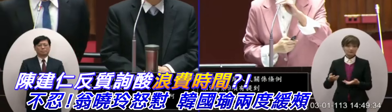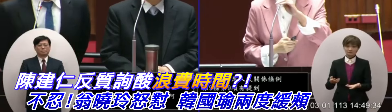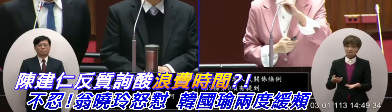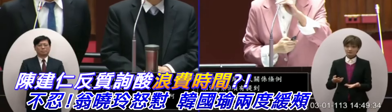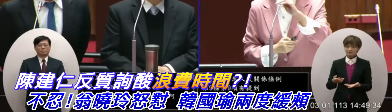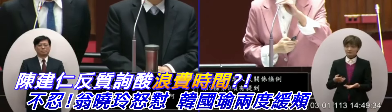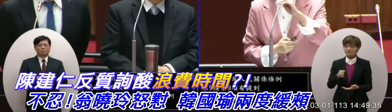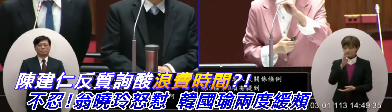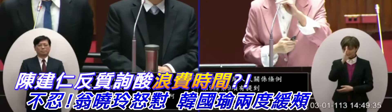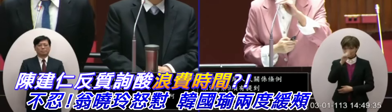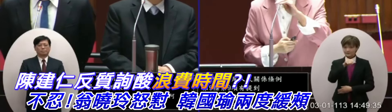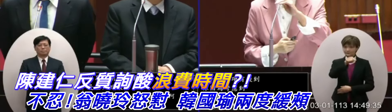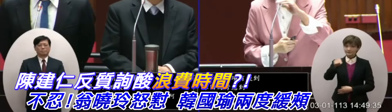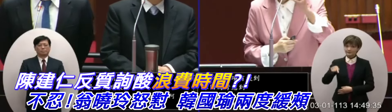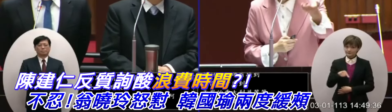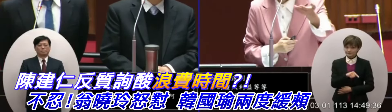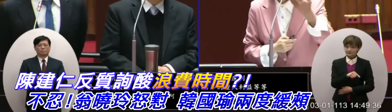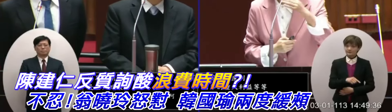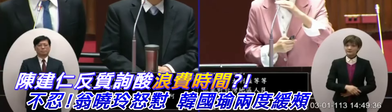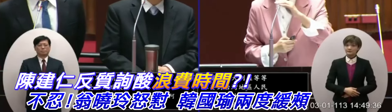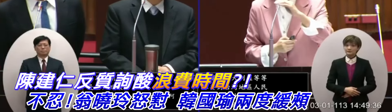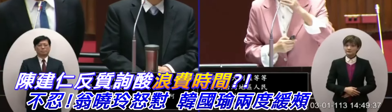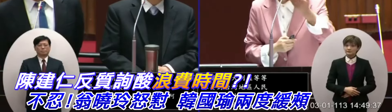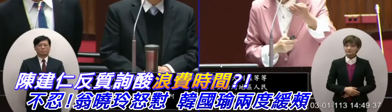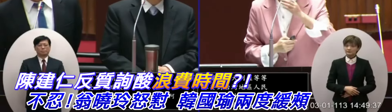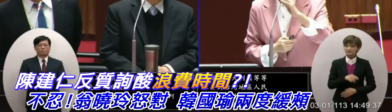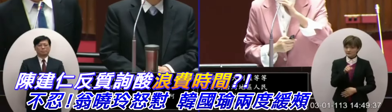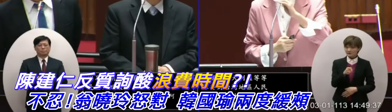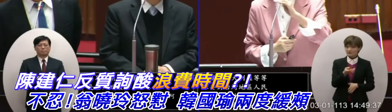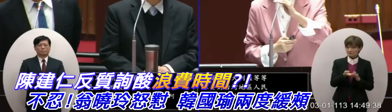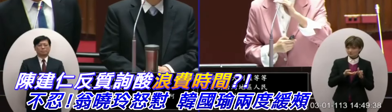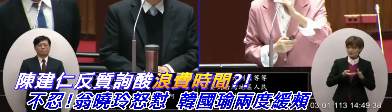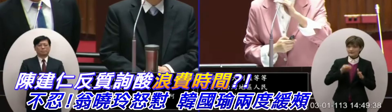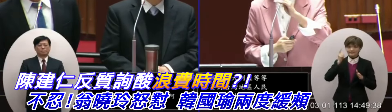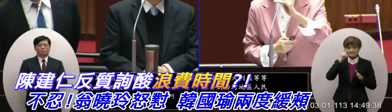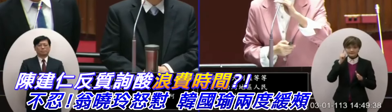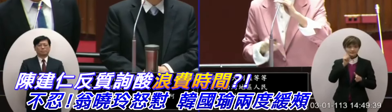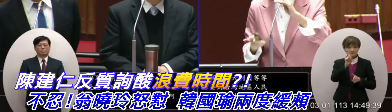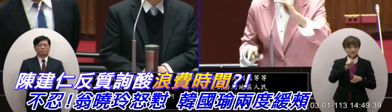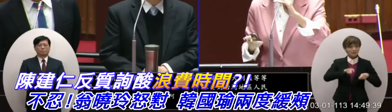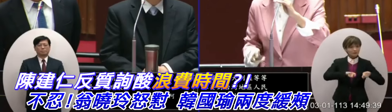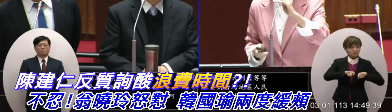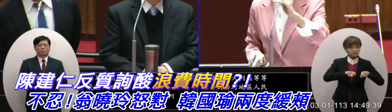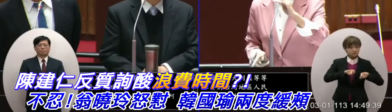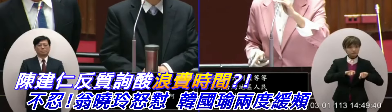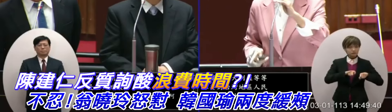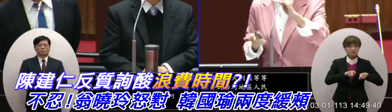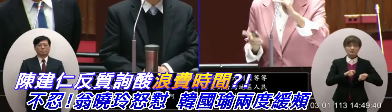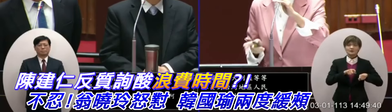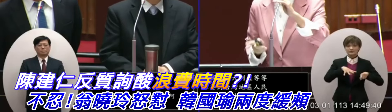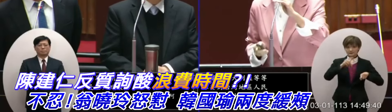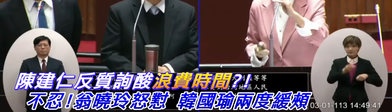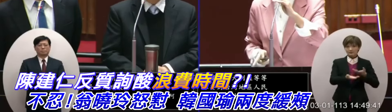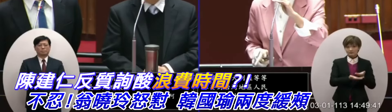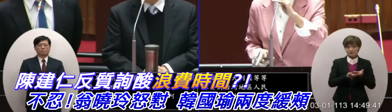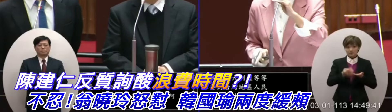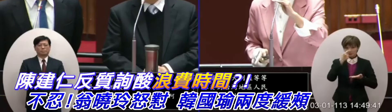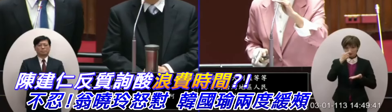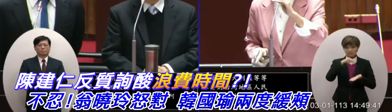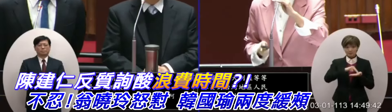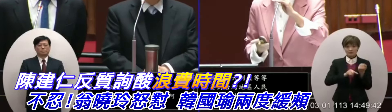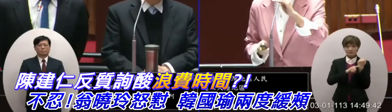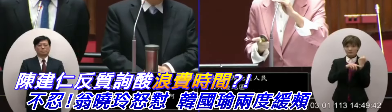把这个你们预备要做的措施送立法院，让我们决